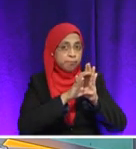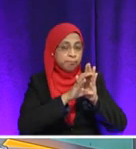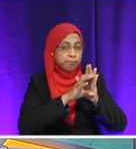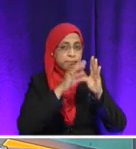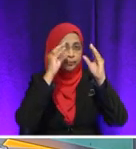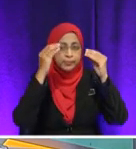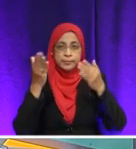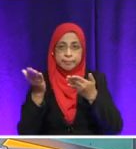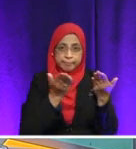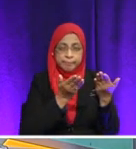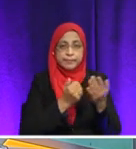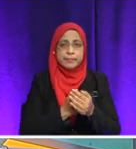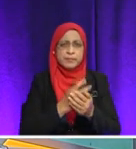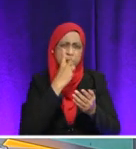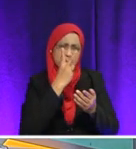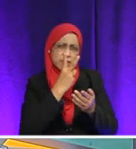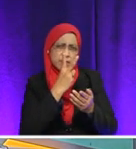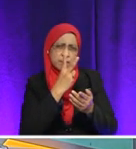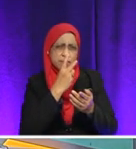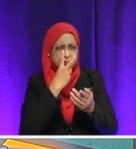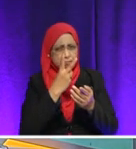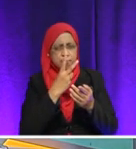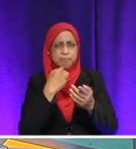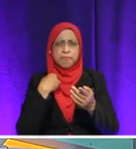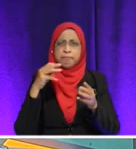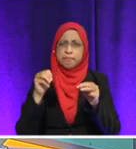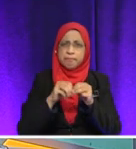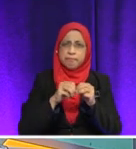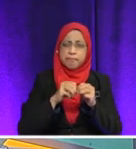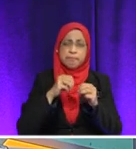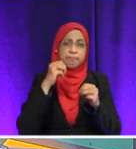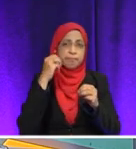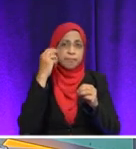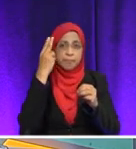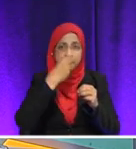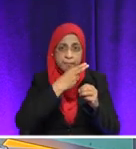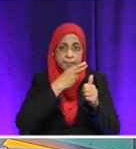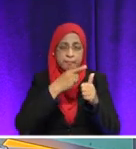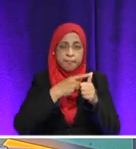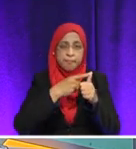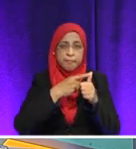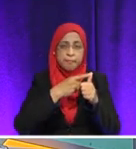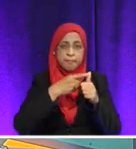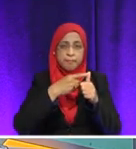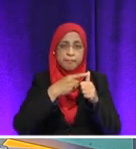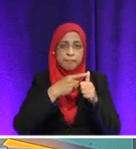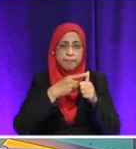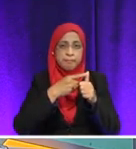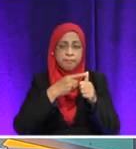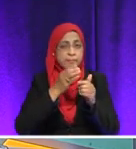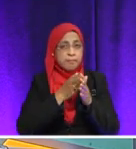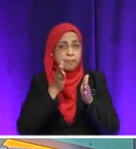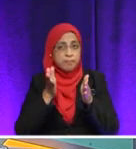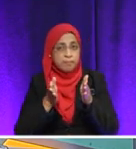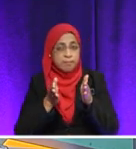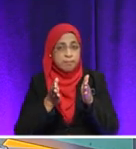yuk kita dapatlah gambaran awal hadapan pelan dan paling Sisi betul jadi milik kita pindah kota yang